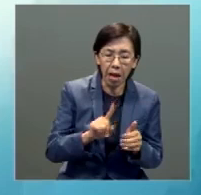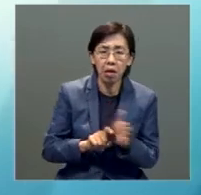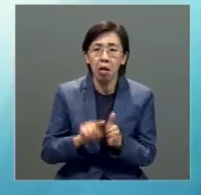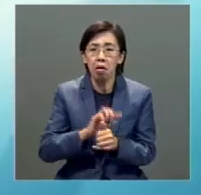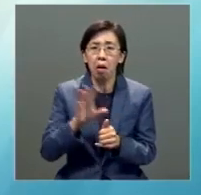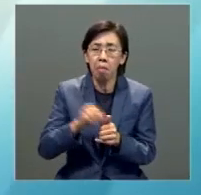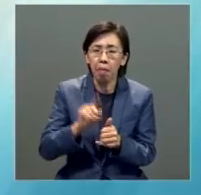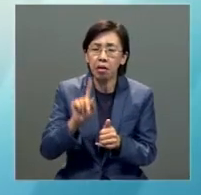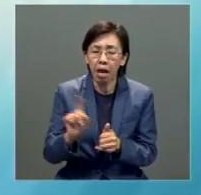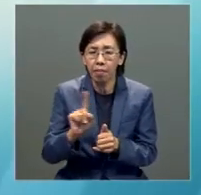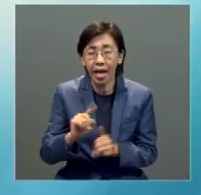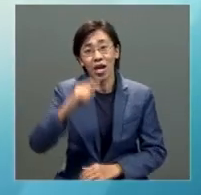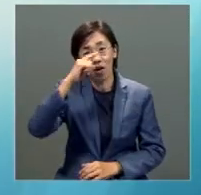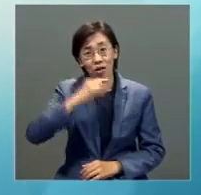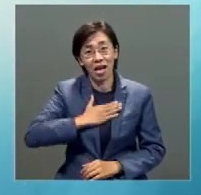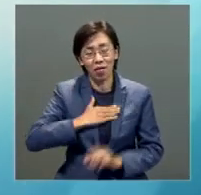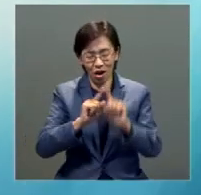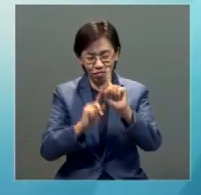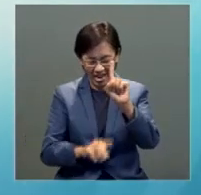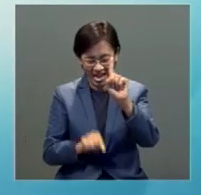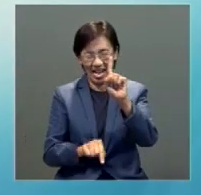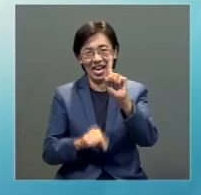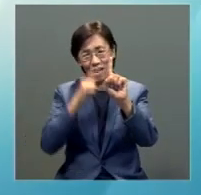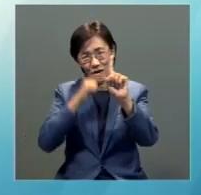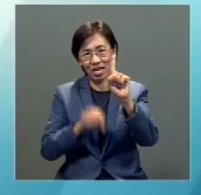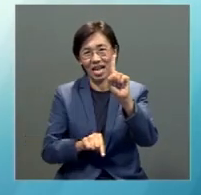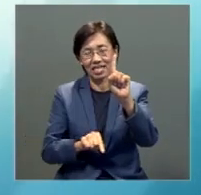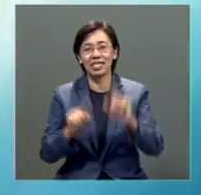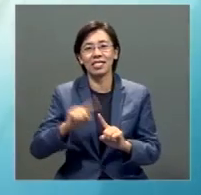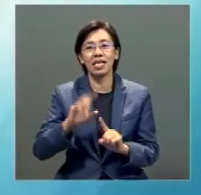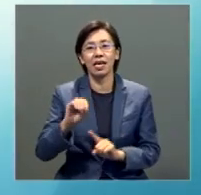รายนะครับนี่ก็คือความหนักของทางด้านเอาโลกของเราอยู่ที่5ดับที่ 58นะครับอันดับ 58